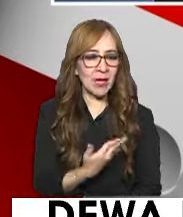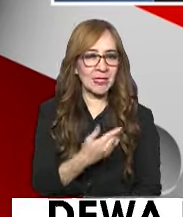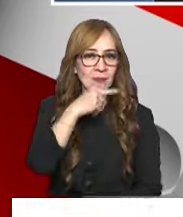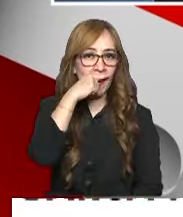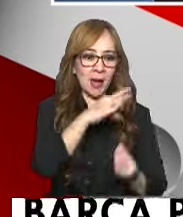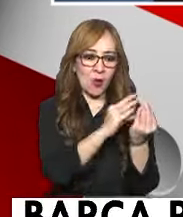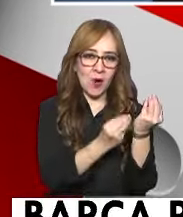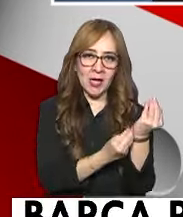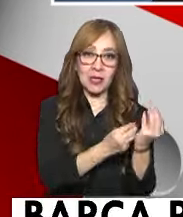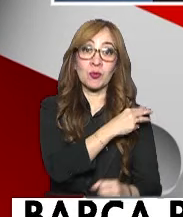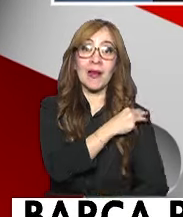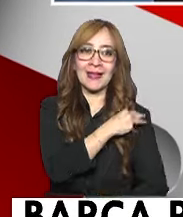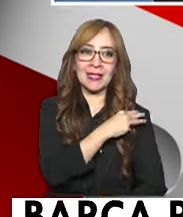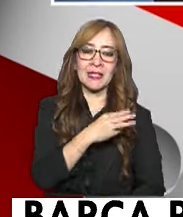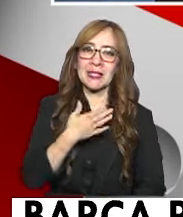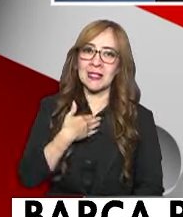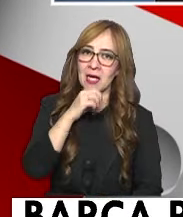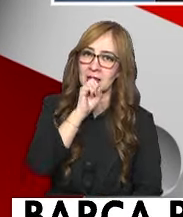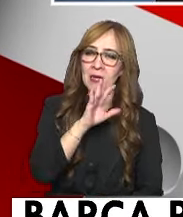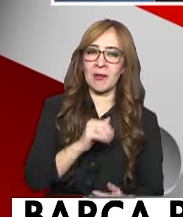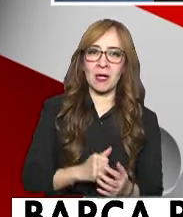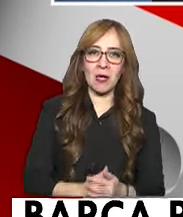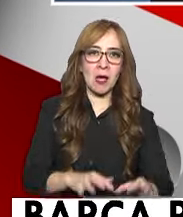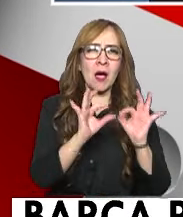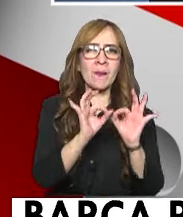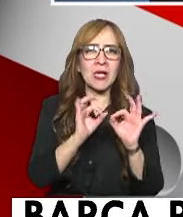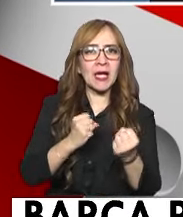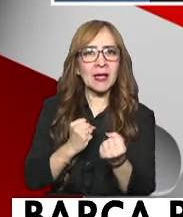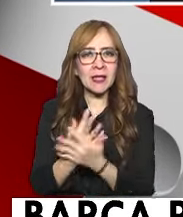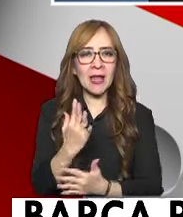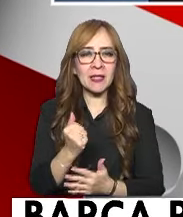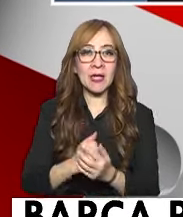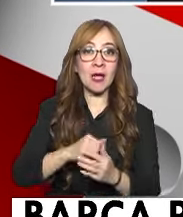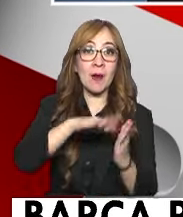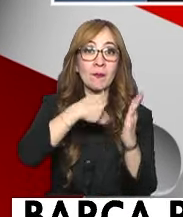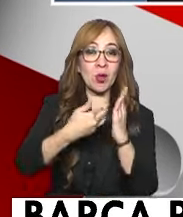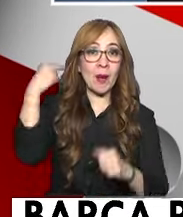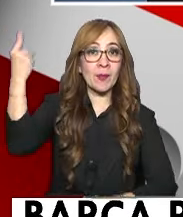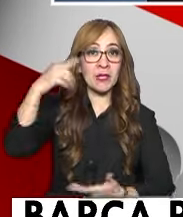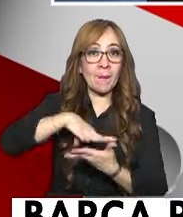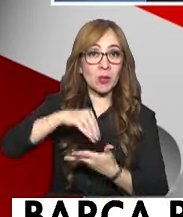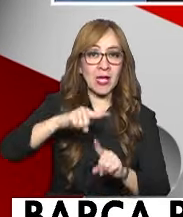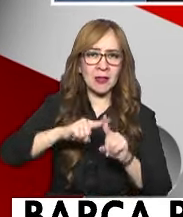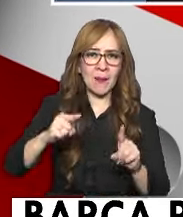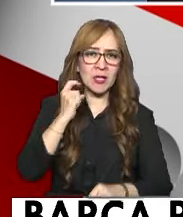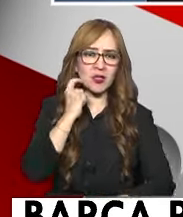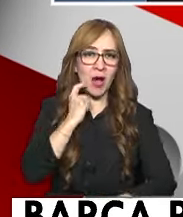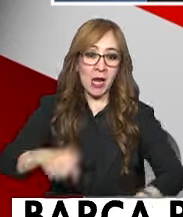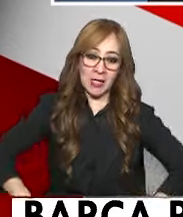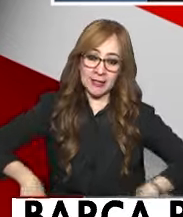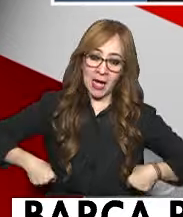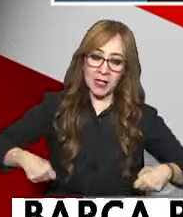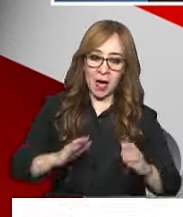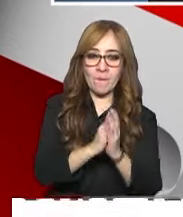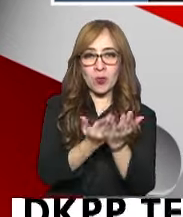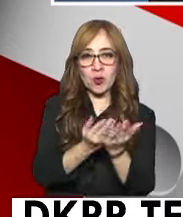bupati Pak Hendrik saya sampaikan eh pendidikan gratis memang program pemerintah pusat tapi berbicara tentang celana gratis buku